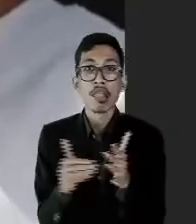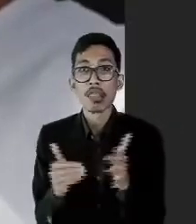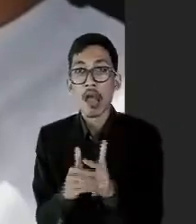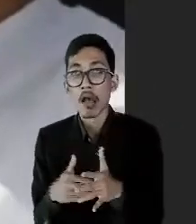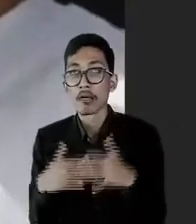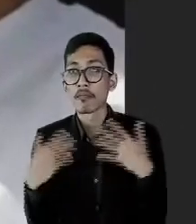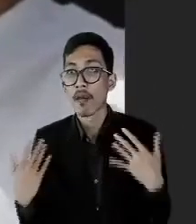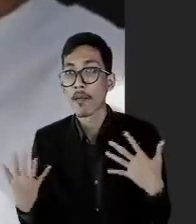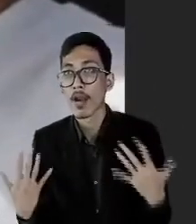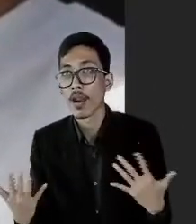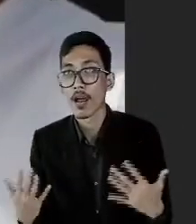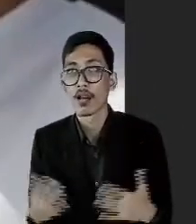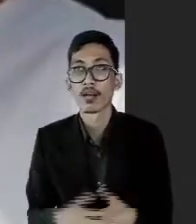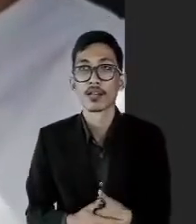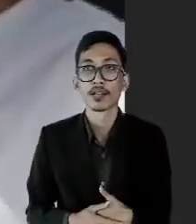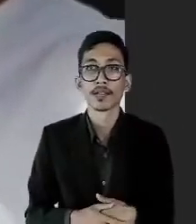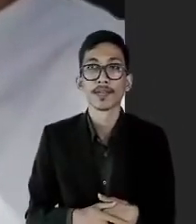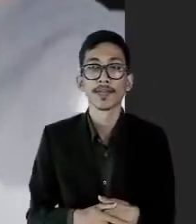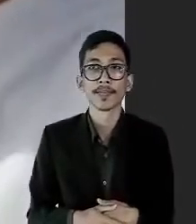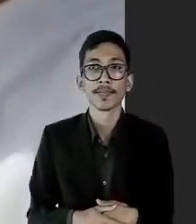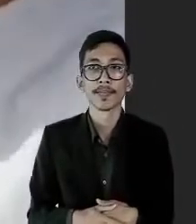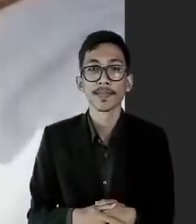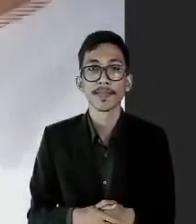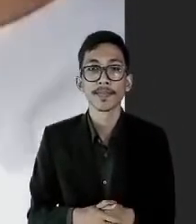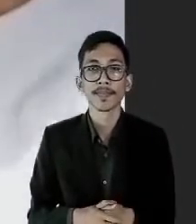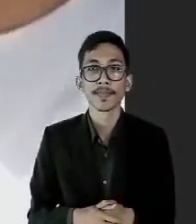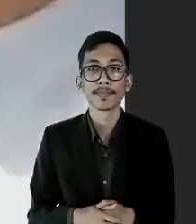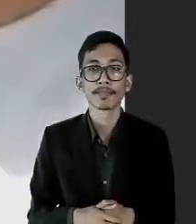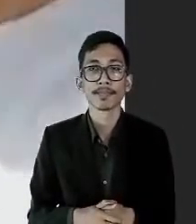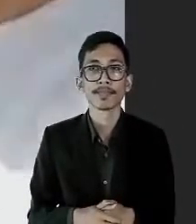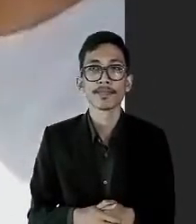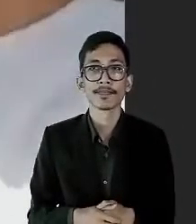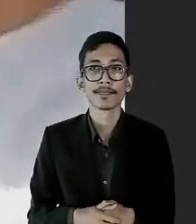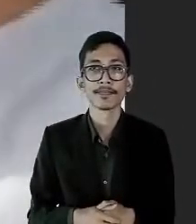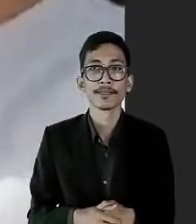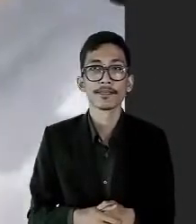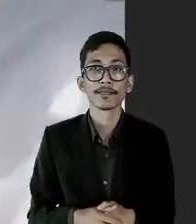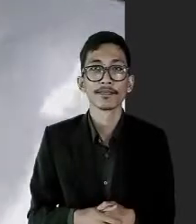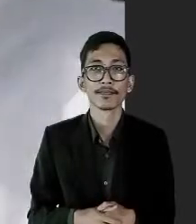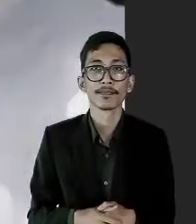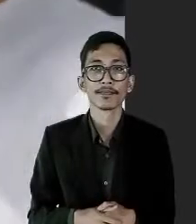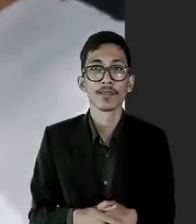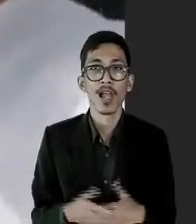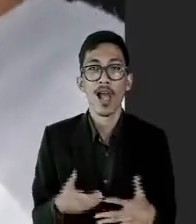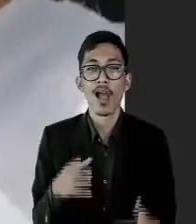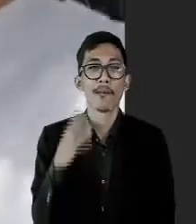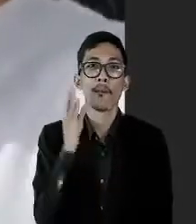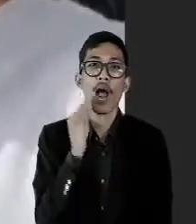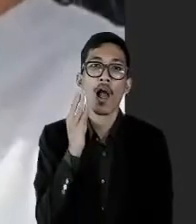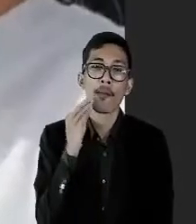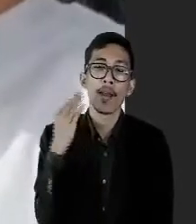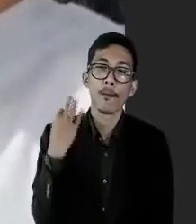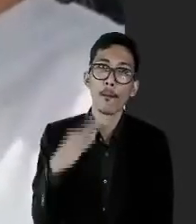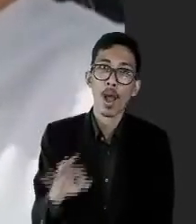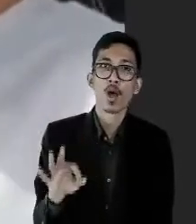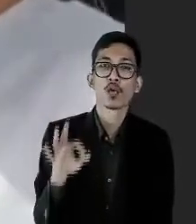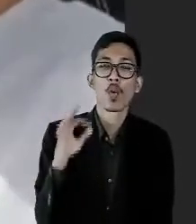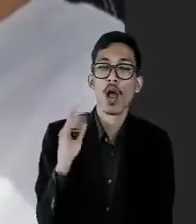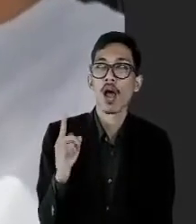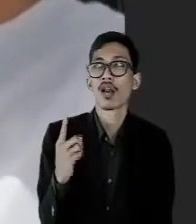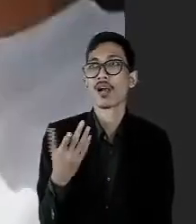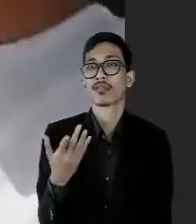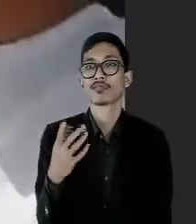di lapangan atau memang menemukan hal-hal baru gitu ya Lana dan teman-teman semua. Banyak sekali hal-hal baru itu seperti kita